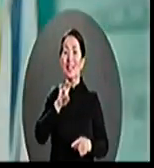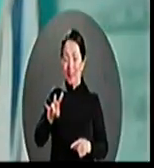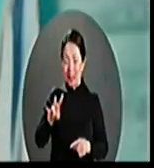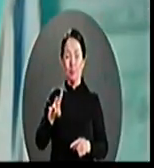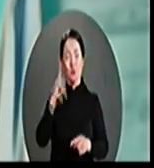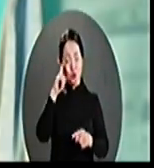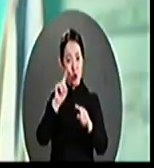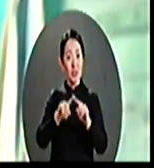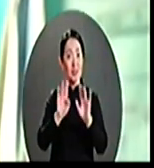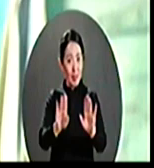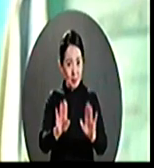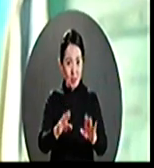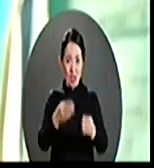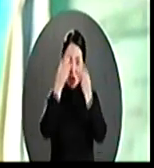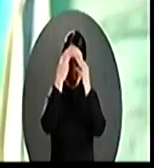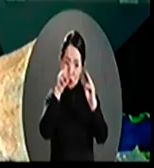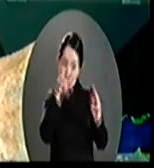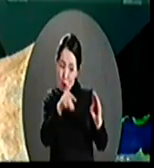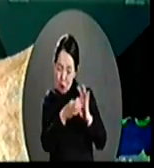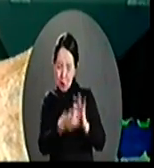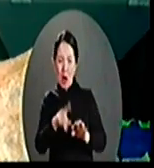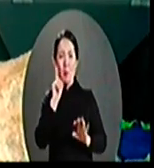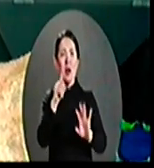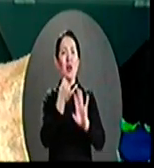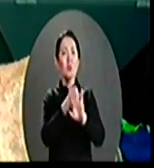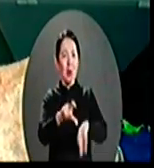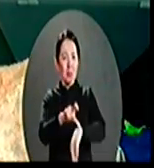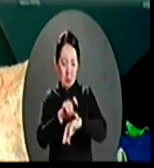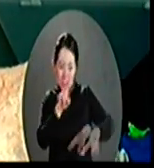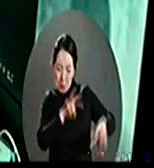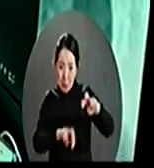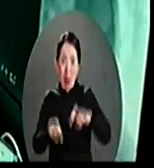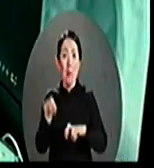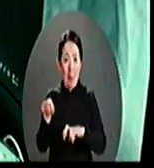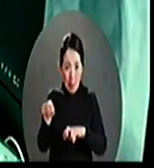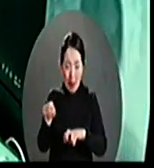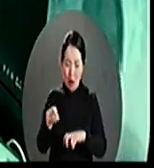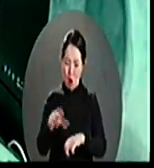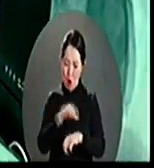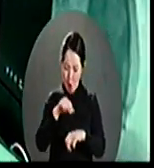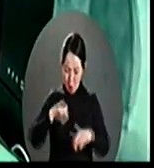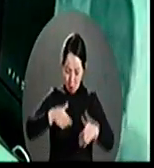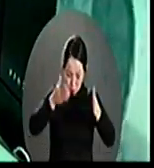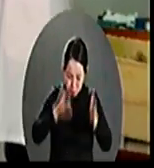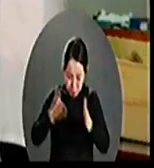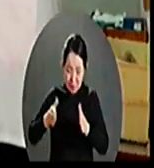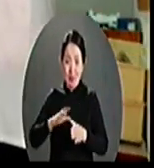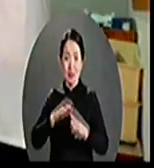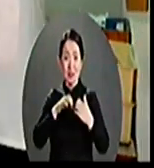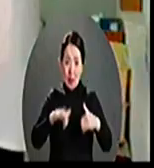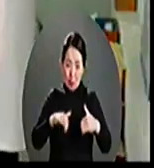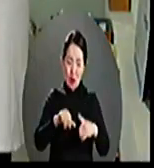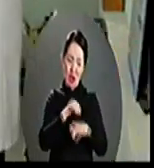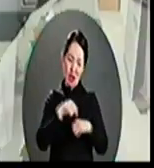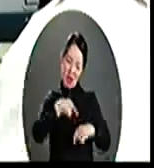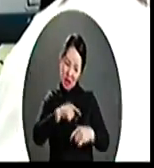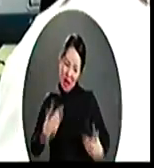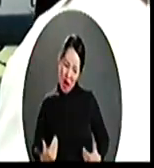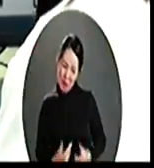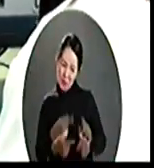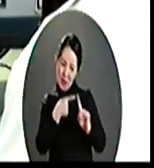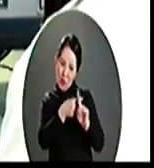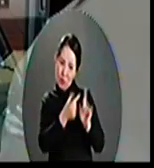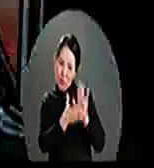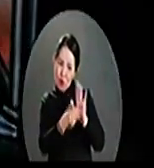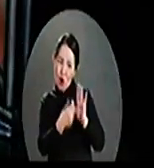Ардын нам тавьж байна. Шинжлэх ухааны салбарт 1600 гаруй судлаач бий. Тэдний дийлэнх нь өөрөөсдийн салбартаа эсвэл иргэдийн амьдрал